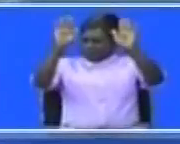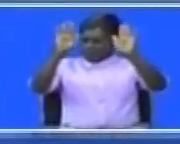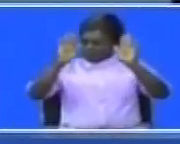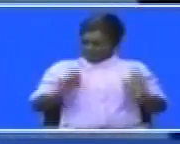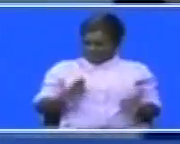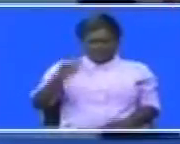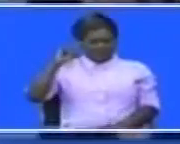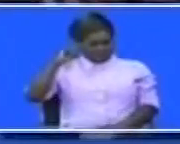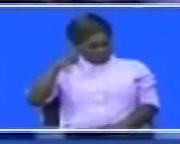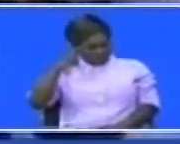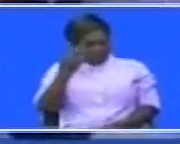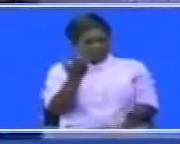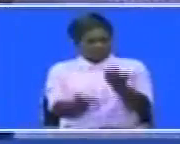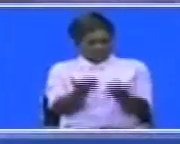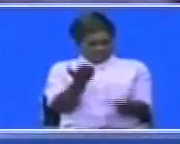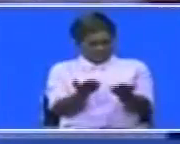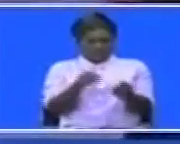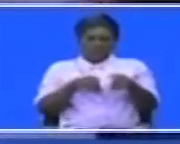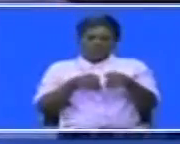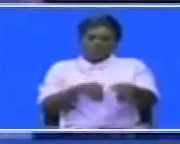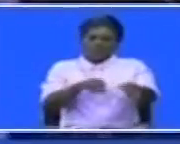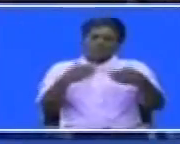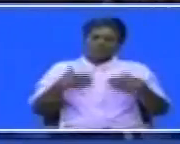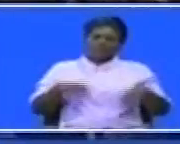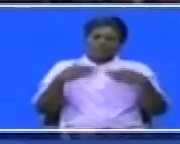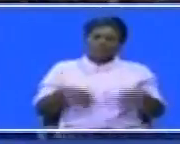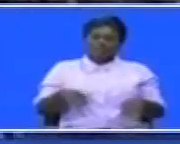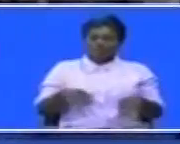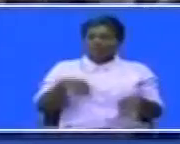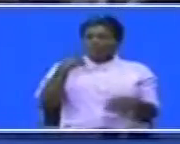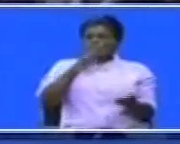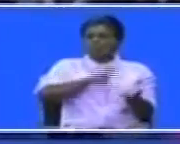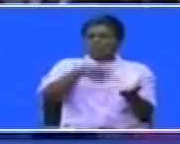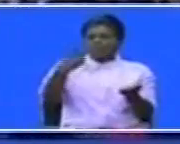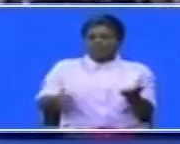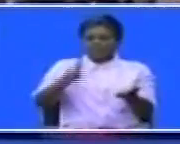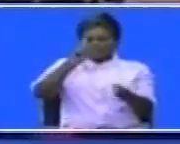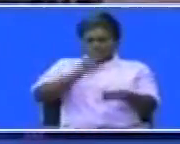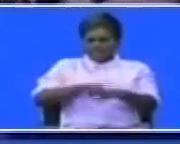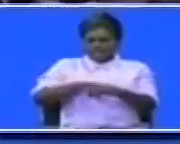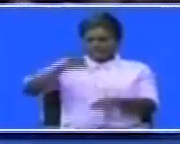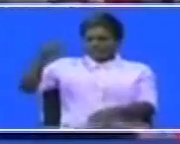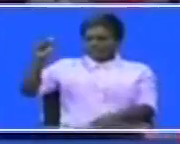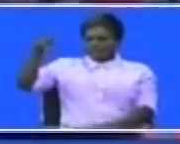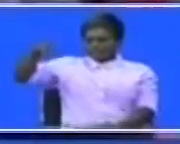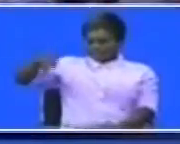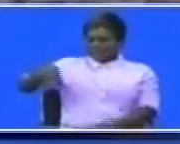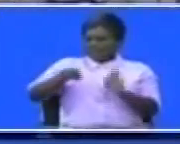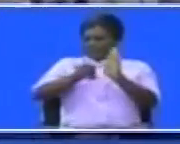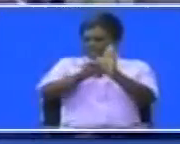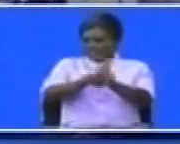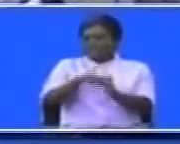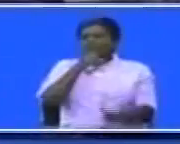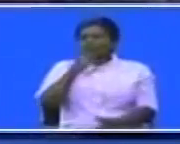katika ratili watakapoelekea wafuasi wa walioshindwa katika uteuzi wa Jubilee kama vile mwanasiasa wa siku